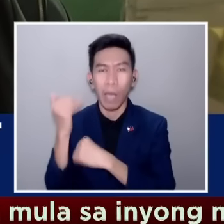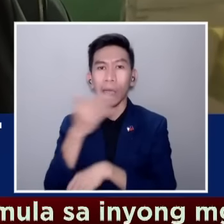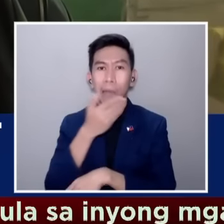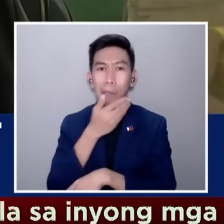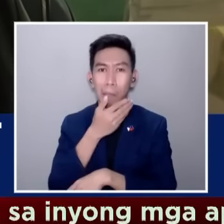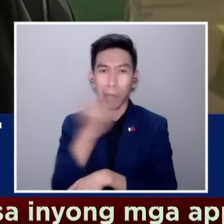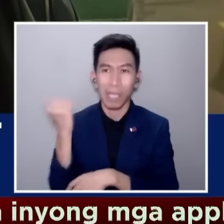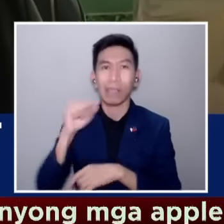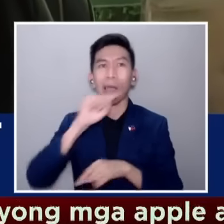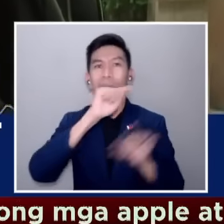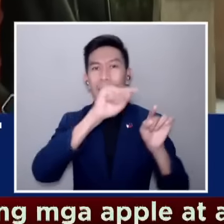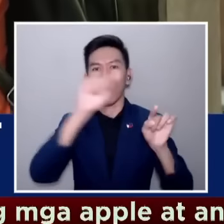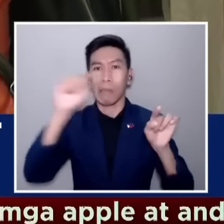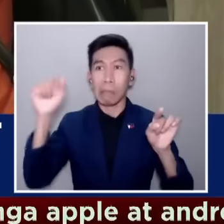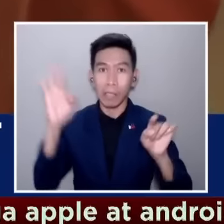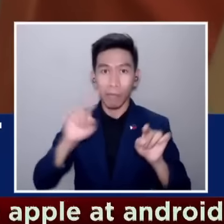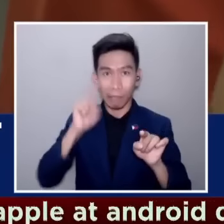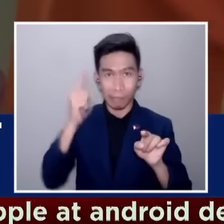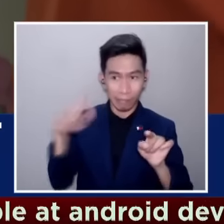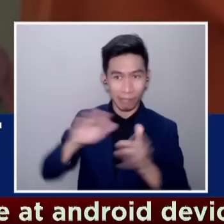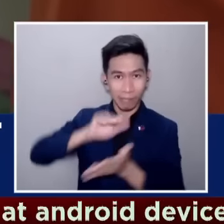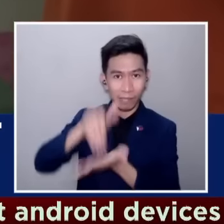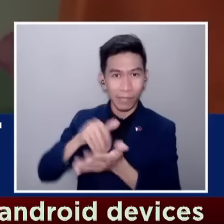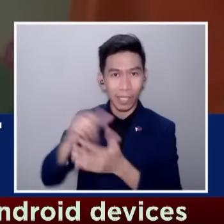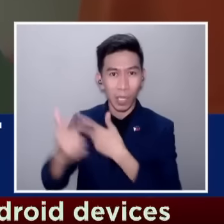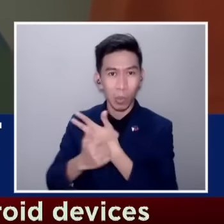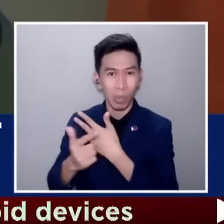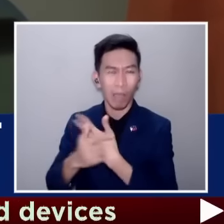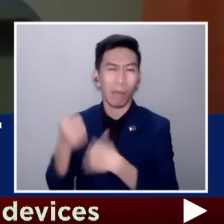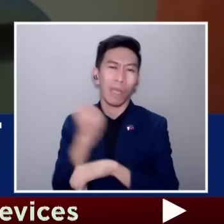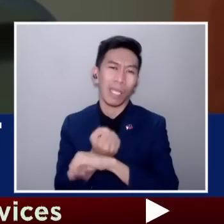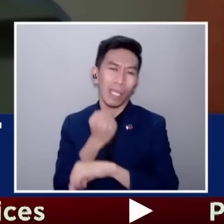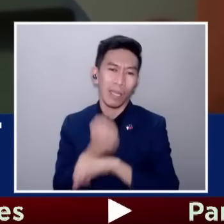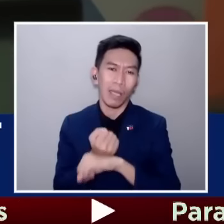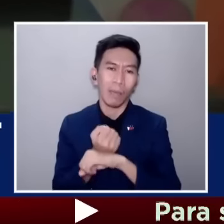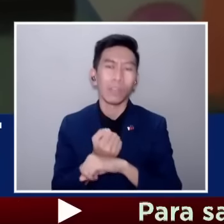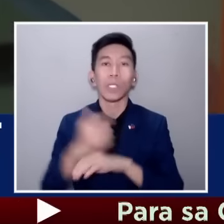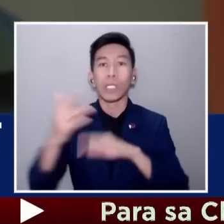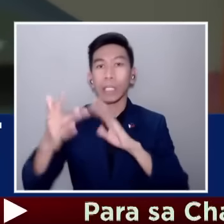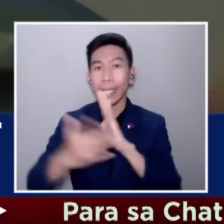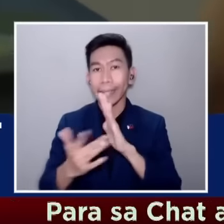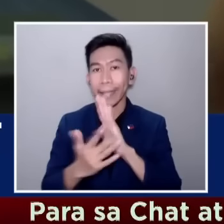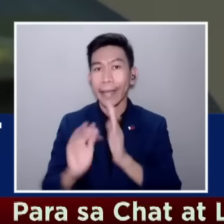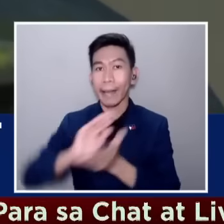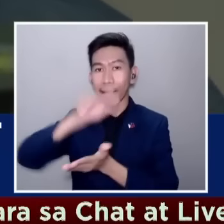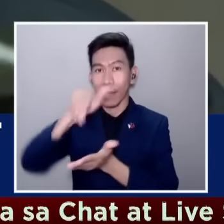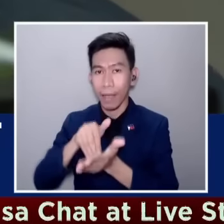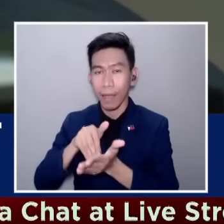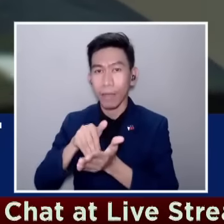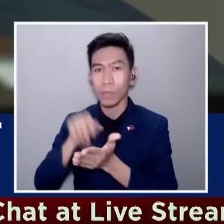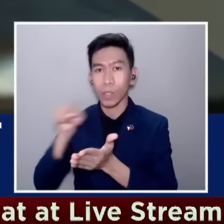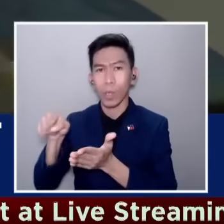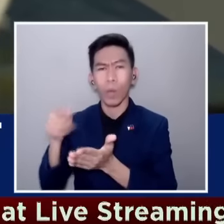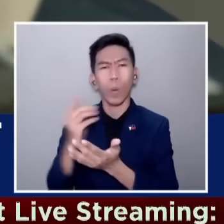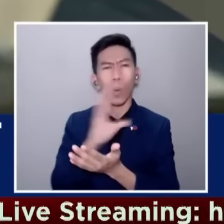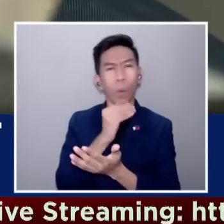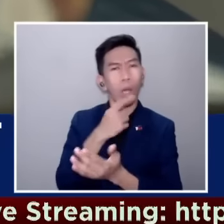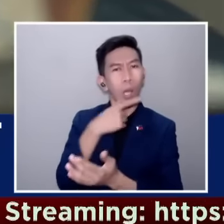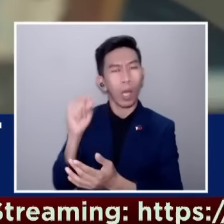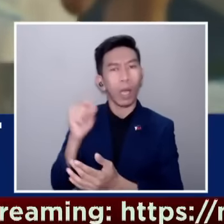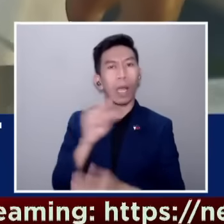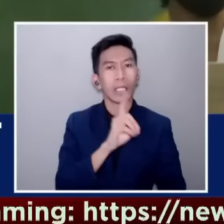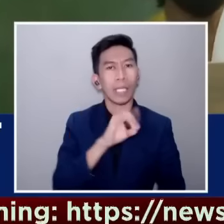bagay. Yung po mga technical hubs natin, muli, ang mga tumatao po dyan ay mula sa DICT at saka